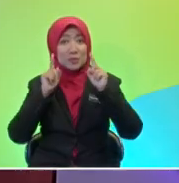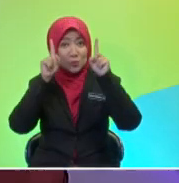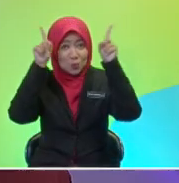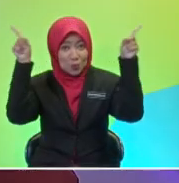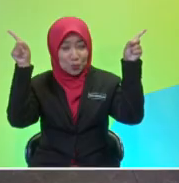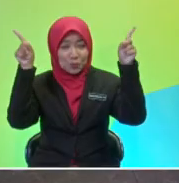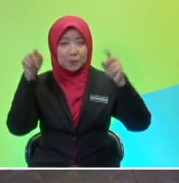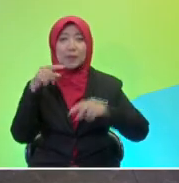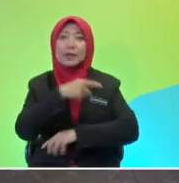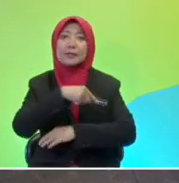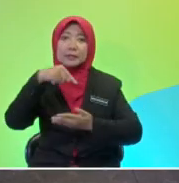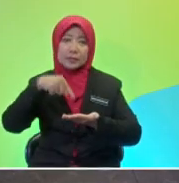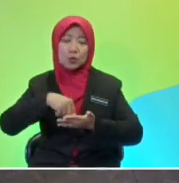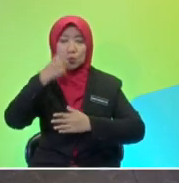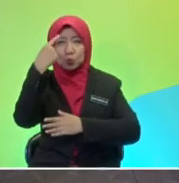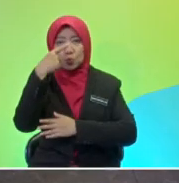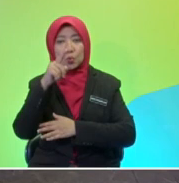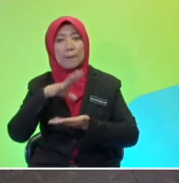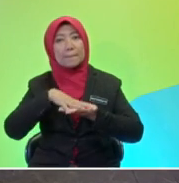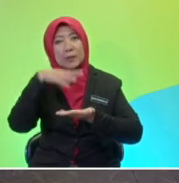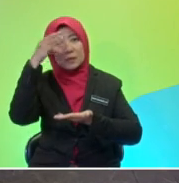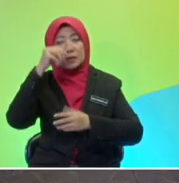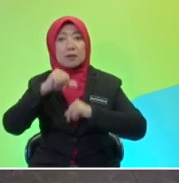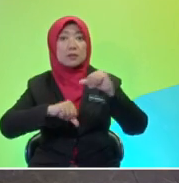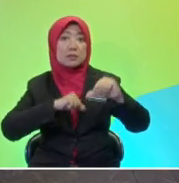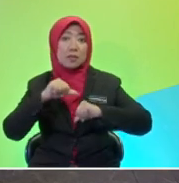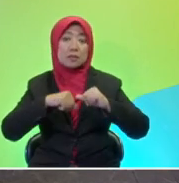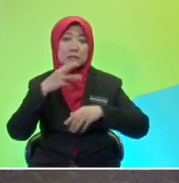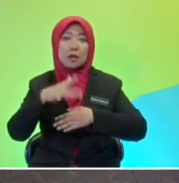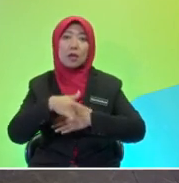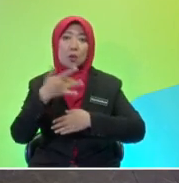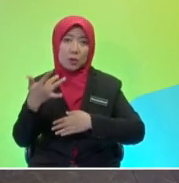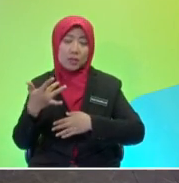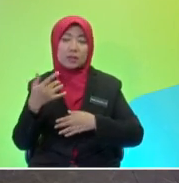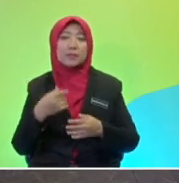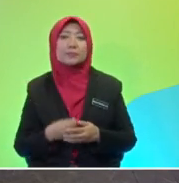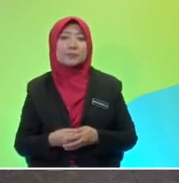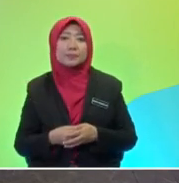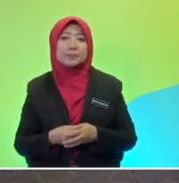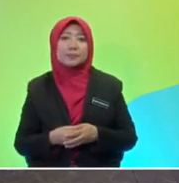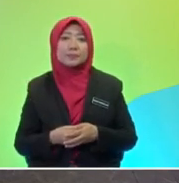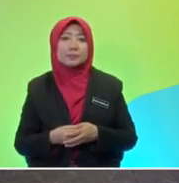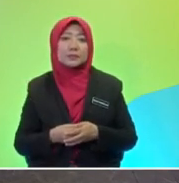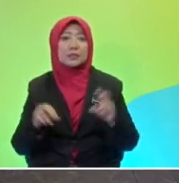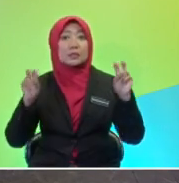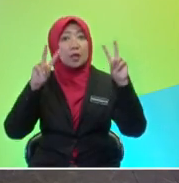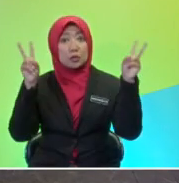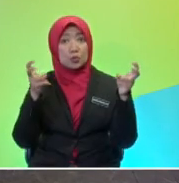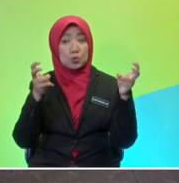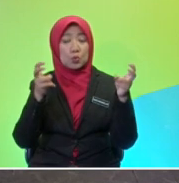hari ini untuk mata pelajaran kita inilah sains awalnya Dan kita punya tajuk